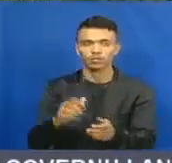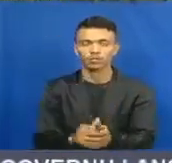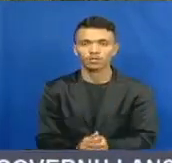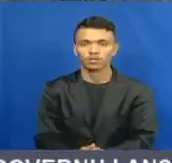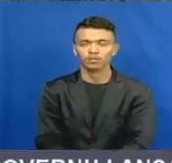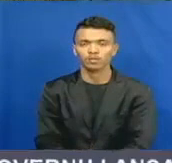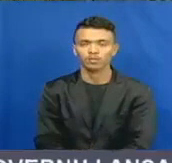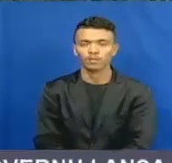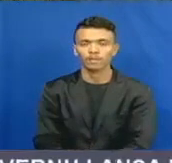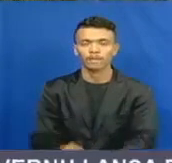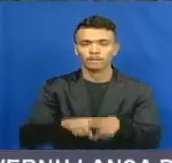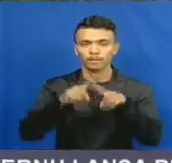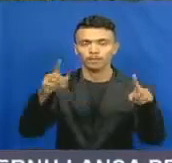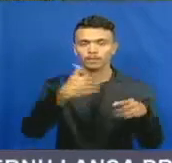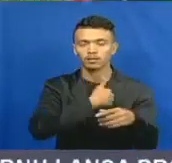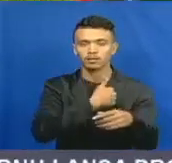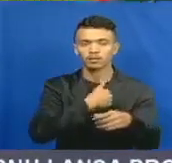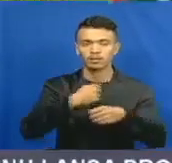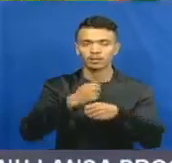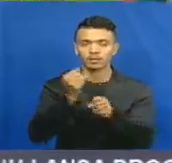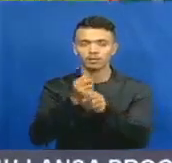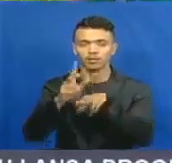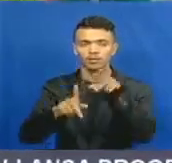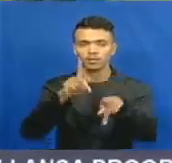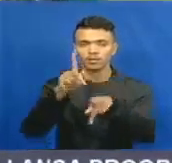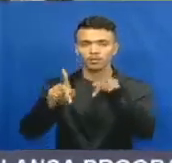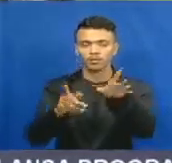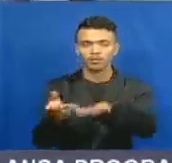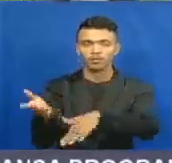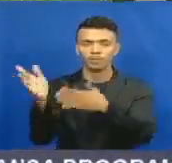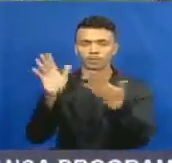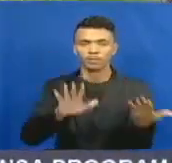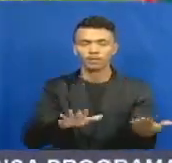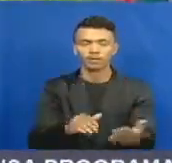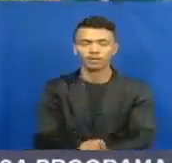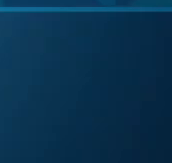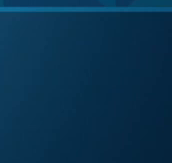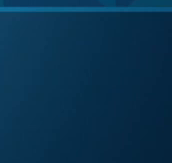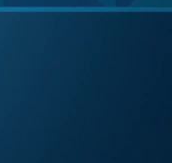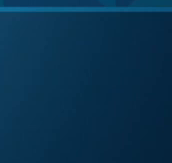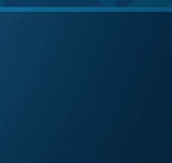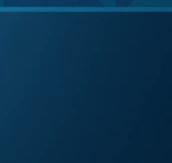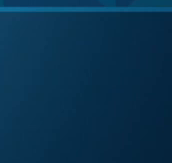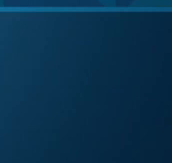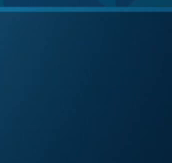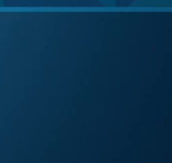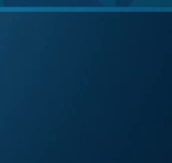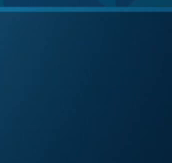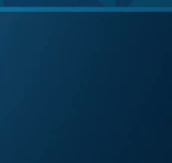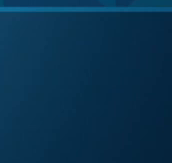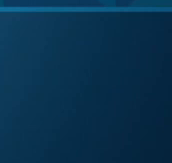beleteng, mebesidau resultat, ema lakon vida. Husi Bobonaro, Triponio Marques, RTTL. Atu